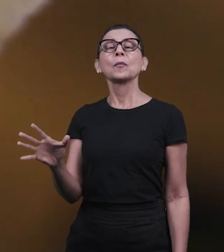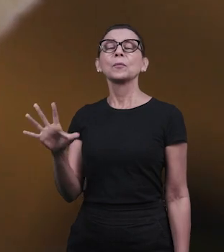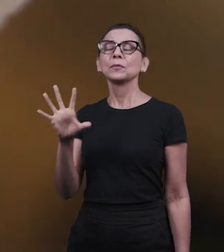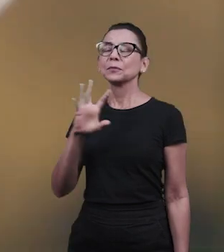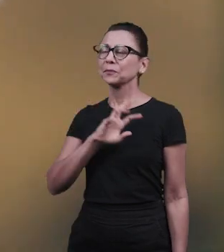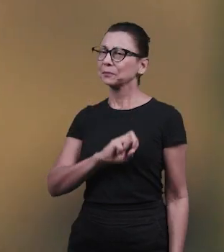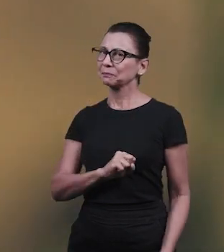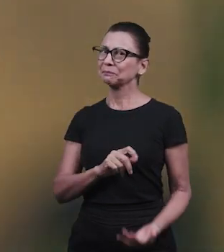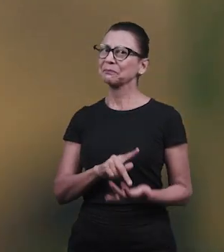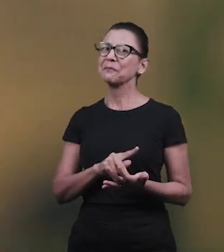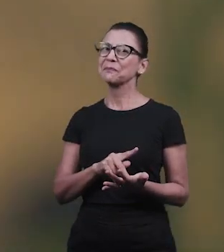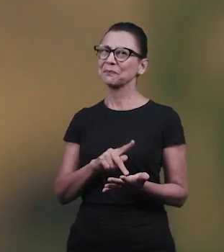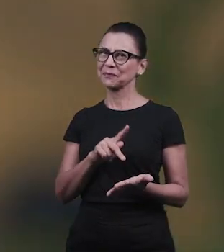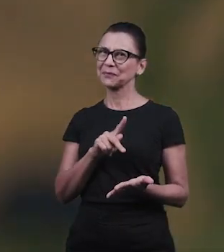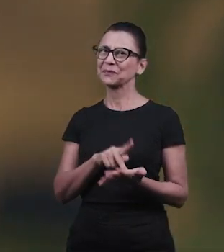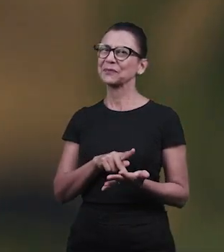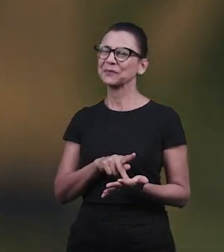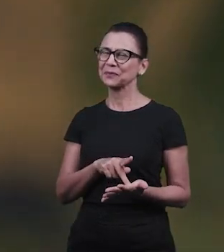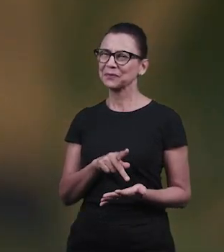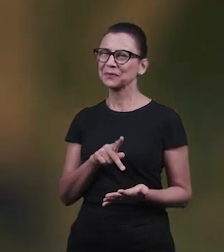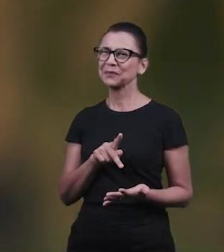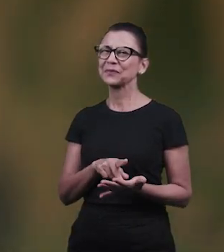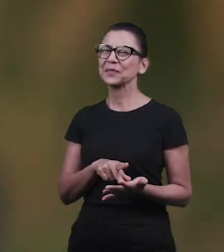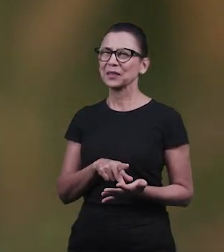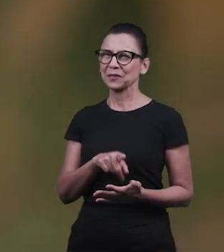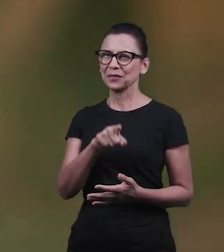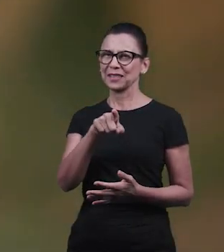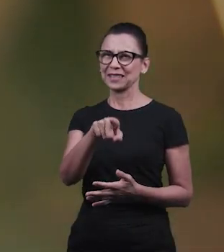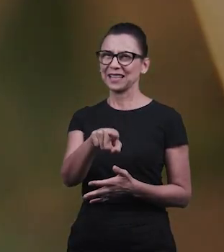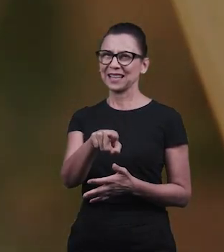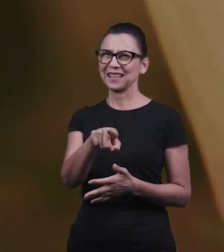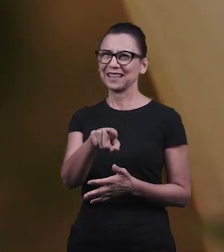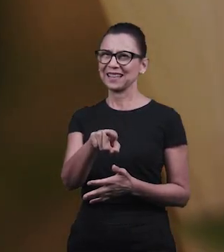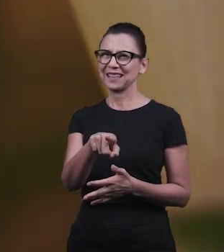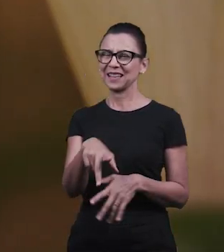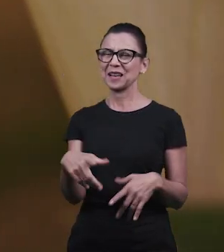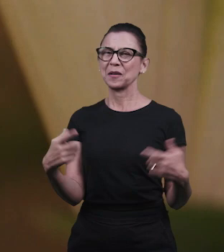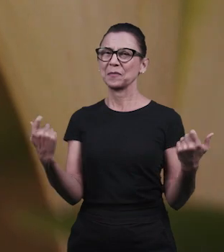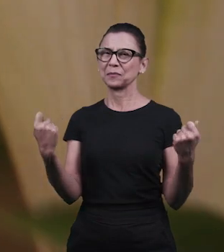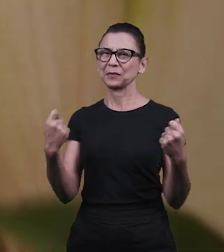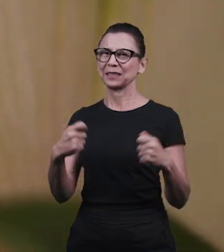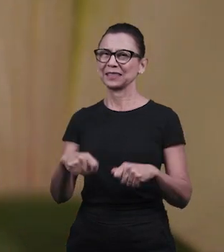Есть истинная любовь, которую может получить человек.